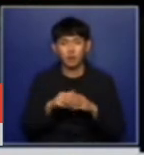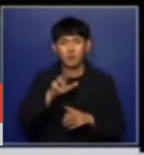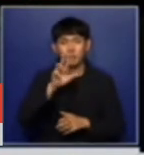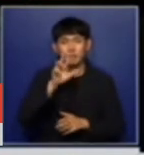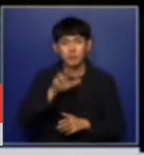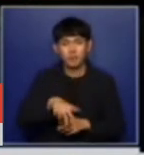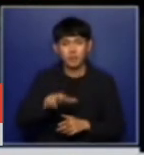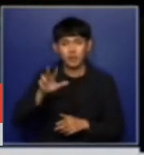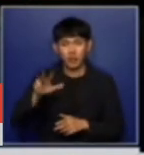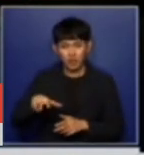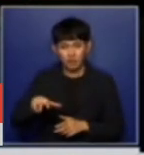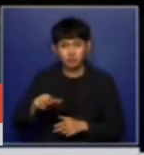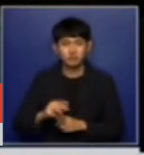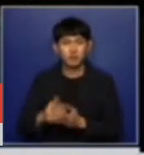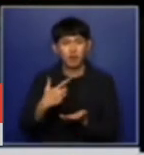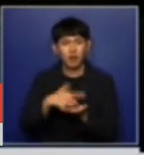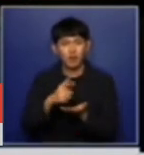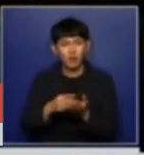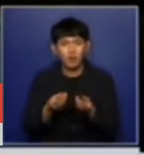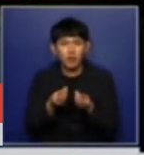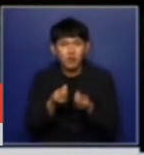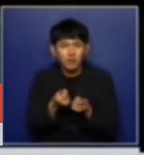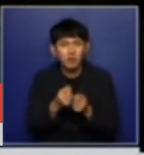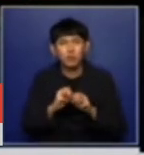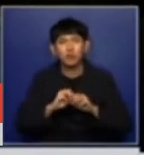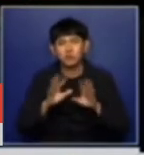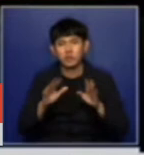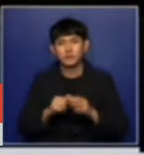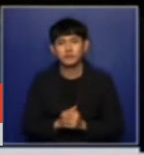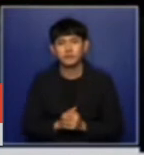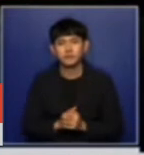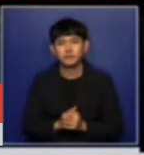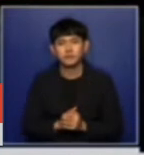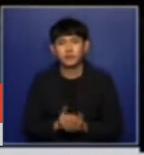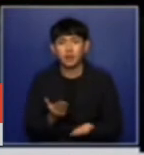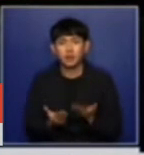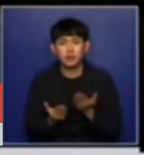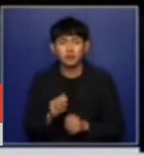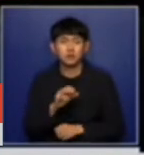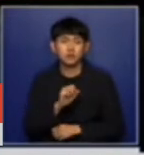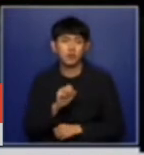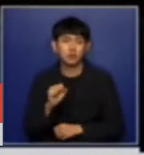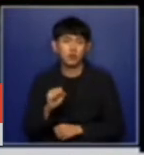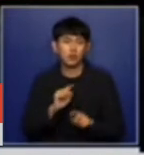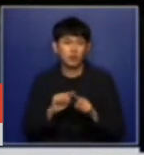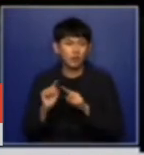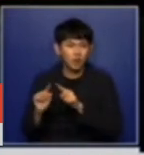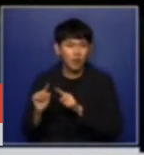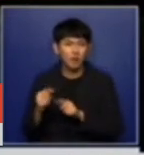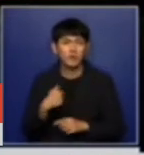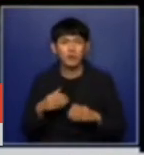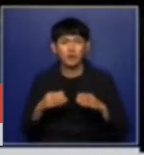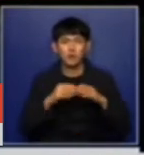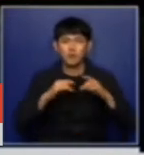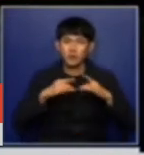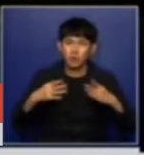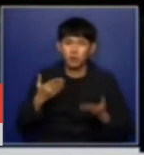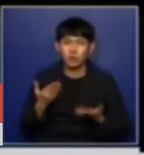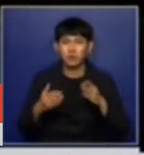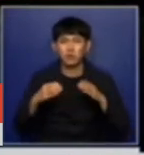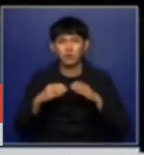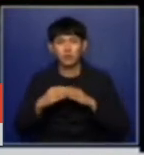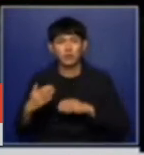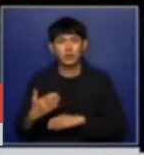ก็ออกมาให้ข้อมูลในรายละเอียดเป็นภาพกว้างตลอดจนสมาชิกทุกคนนะครับไม่ว่าเป็นฝ่ายค้านหรือฝ่ายรัฐบา